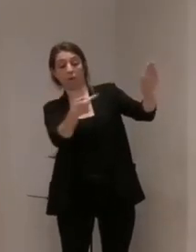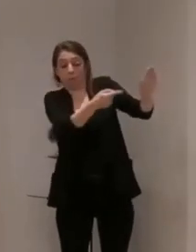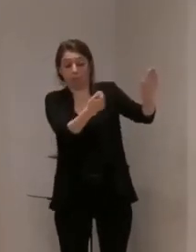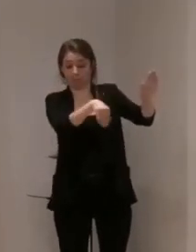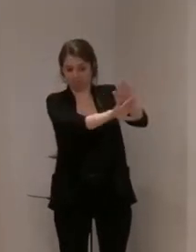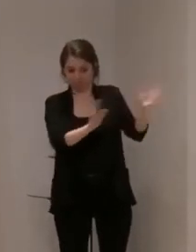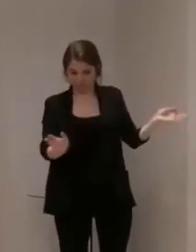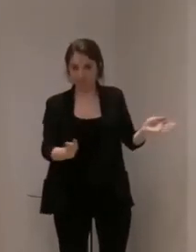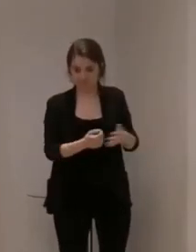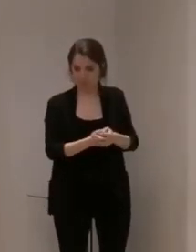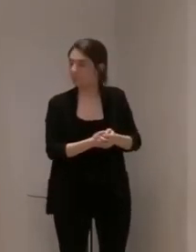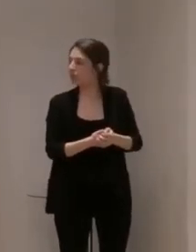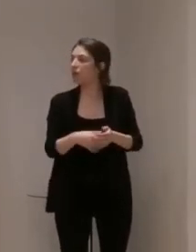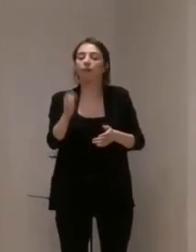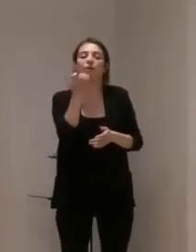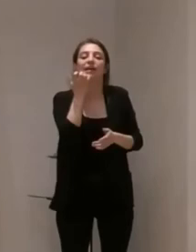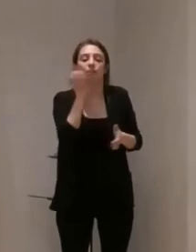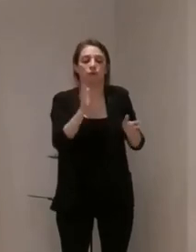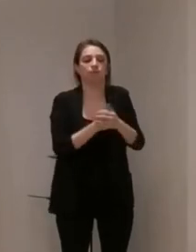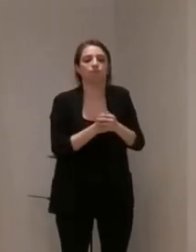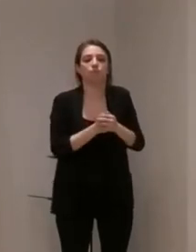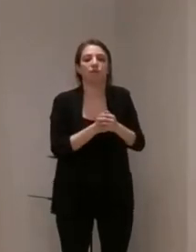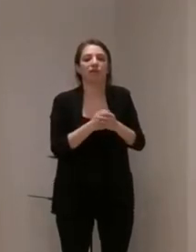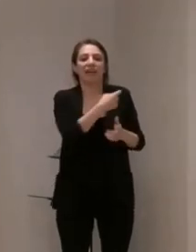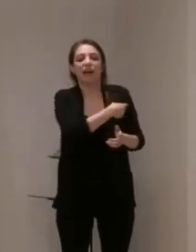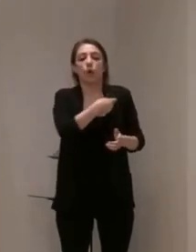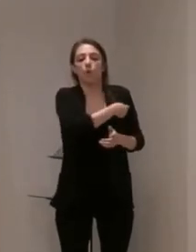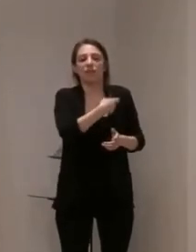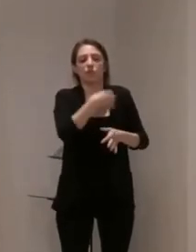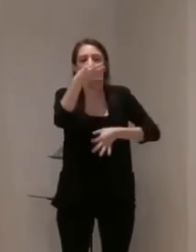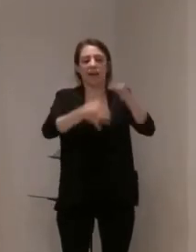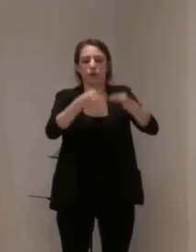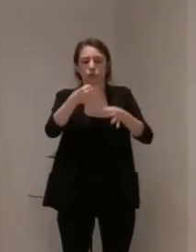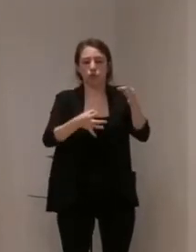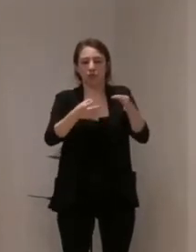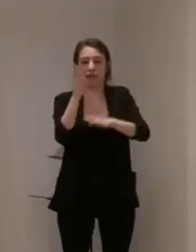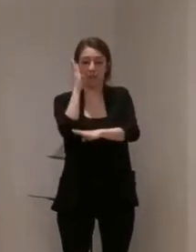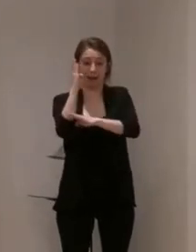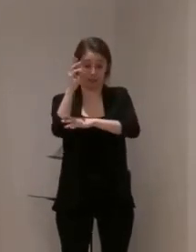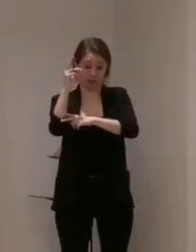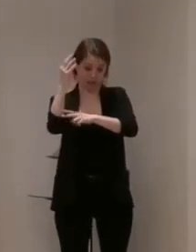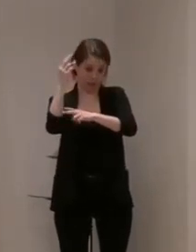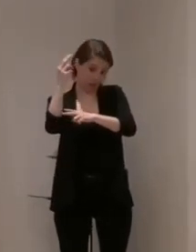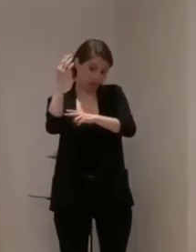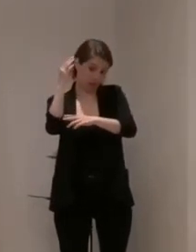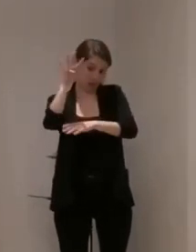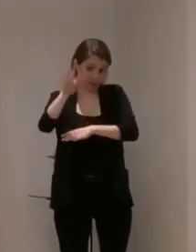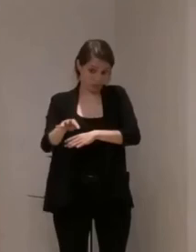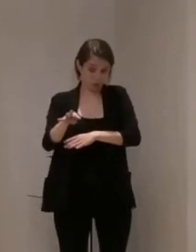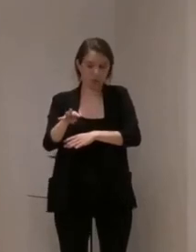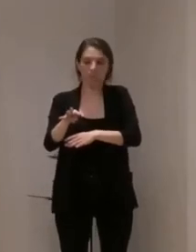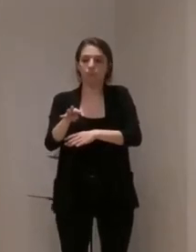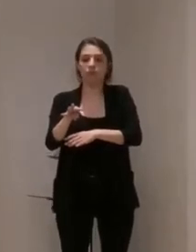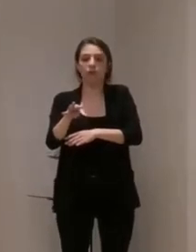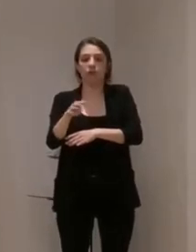Digues. Un exemple de la situació. La Comissió de Justícia del Parlament de Catalunya, els hi vam demanar a nosaltres,